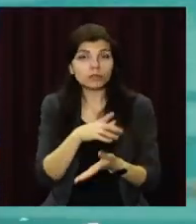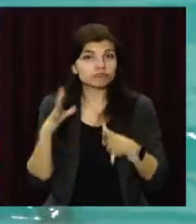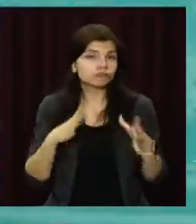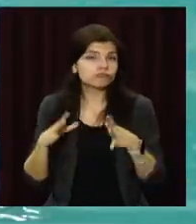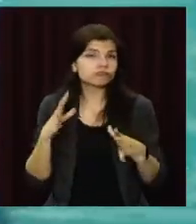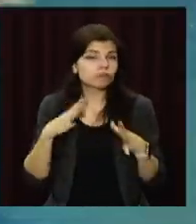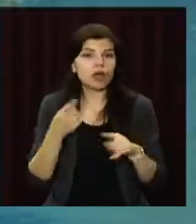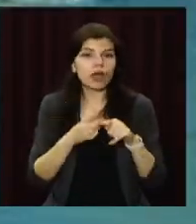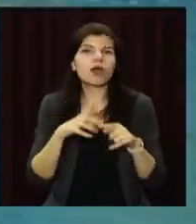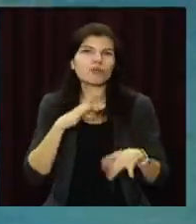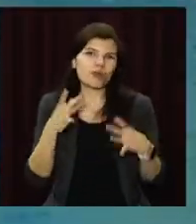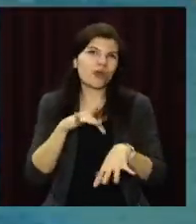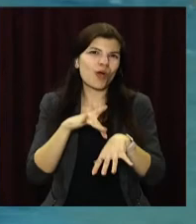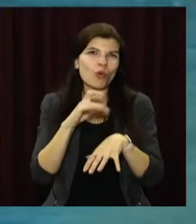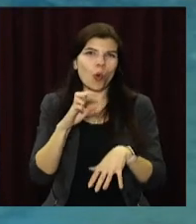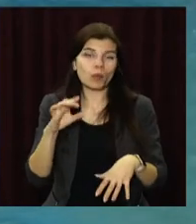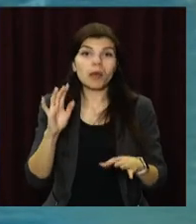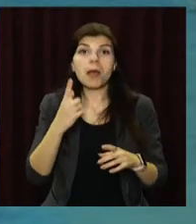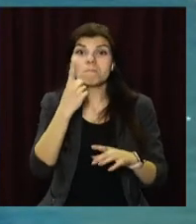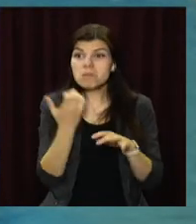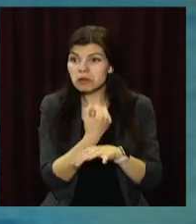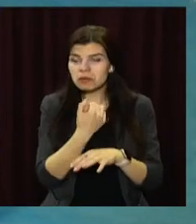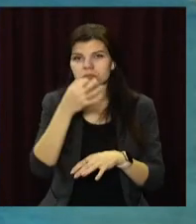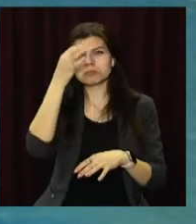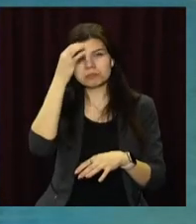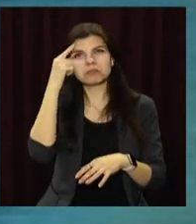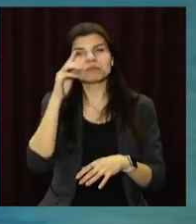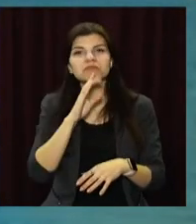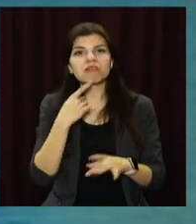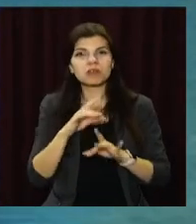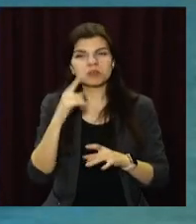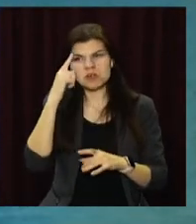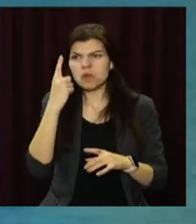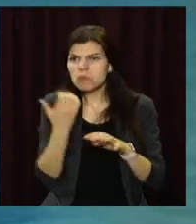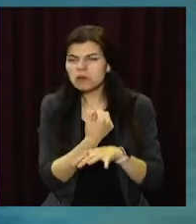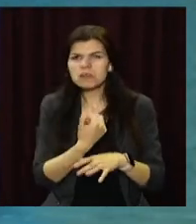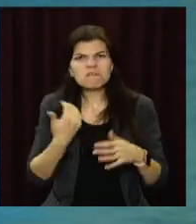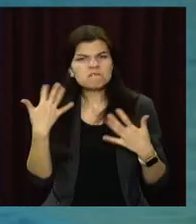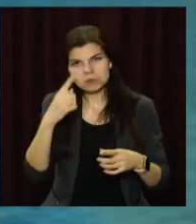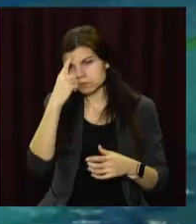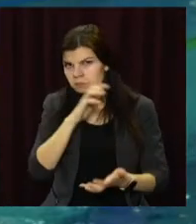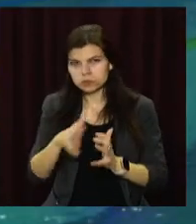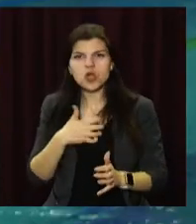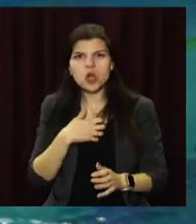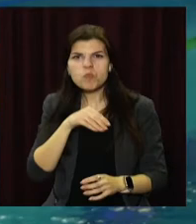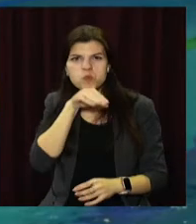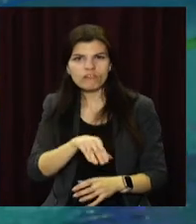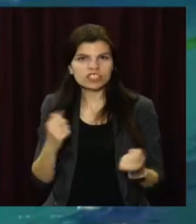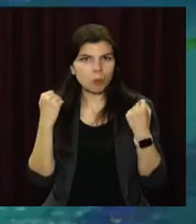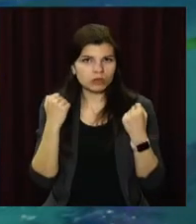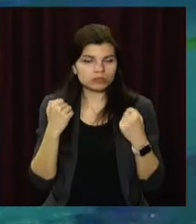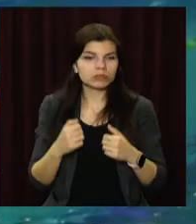це було хобі. Та після першої перемоги, згадує дівчина, вирішила стати професійною спортсменкою. Коли пішли